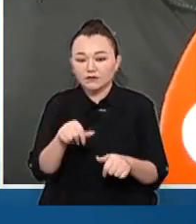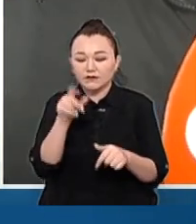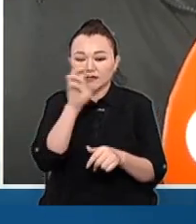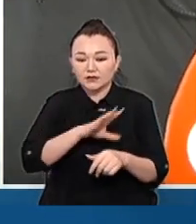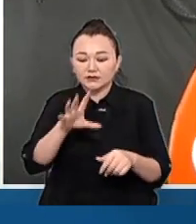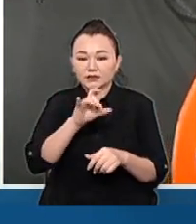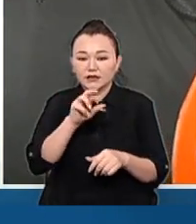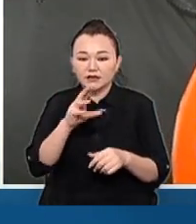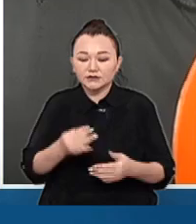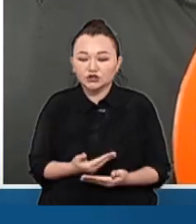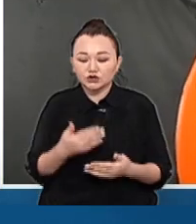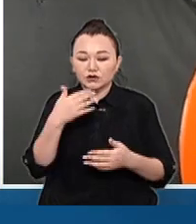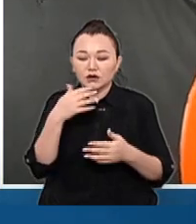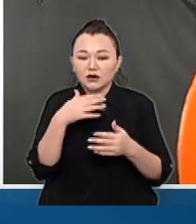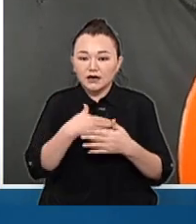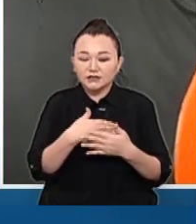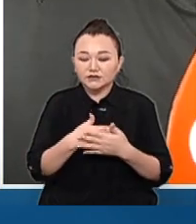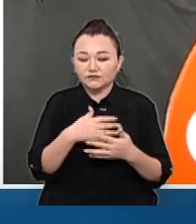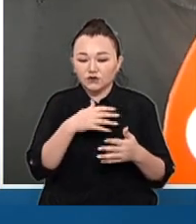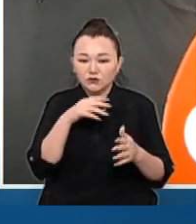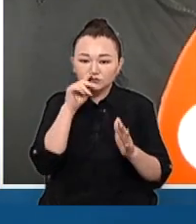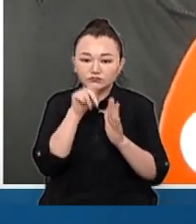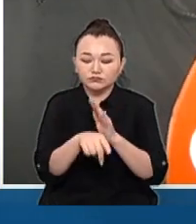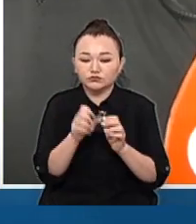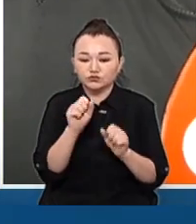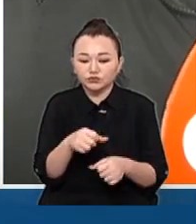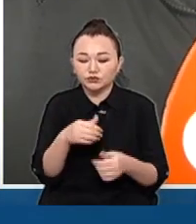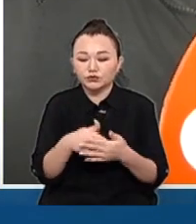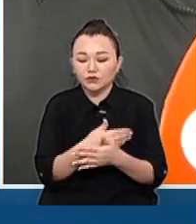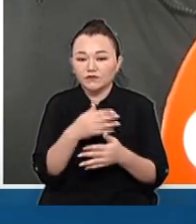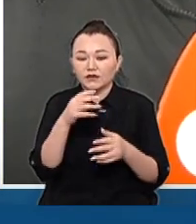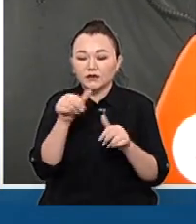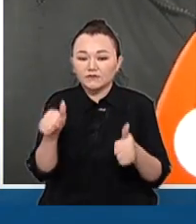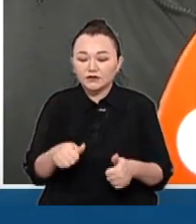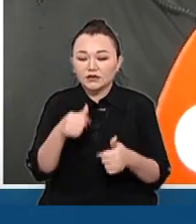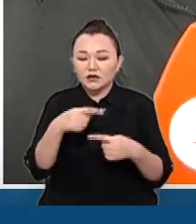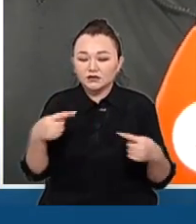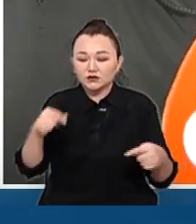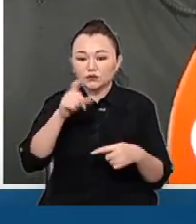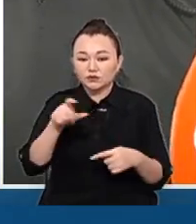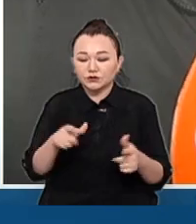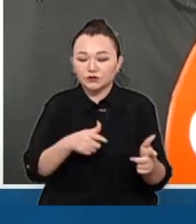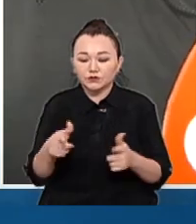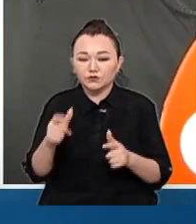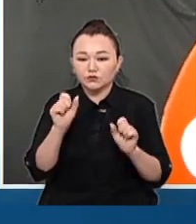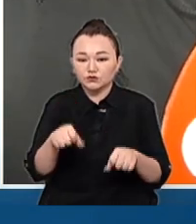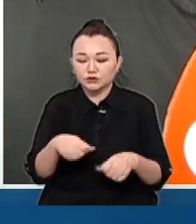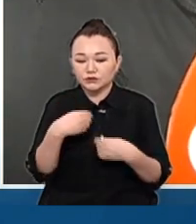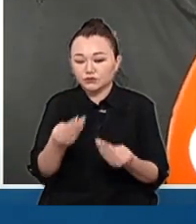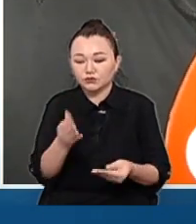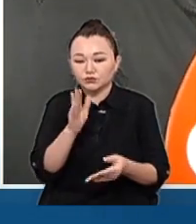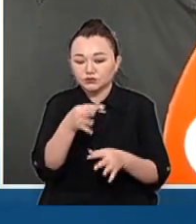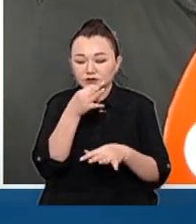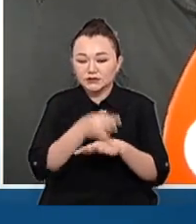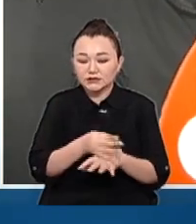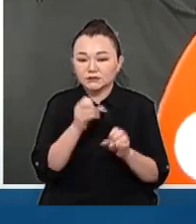саяси өміріне де белсенді араласады. Суға жол ашқалы отыр. Сондай-ақ жаңа үлгі көзқарасы әртүрлі тұлғалардың тағайындалуына мүмкіндік береді дейді сарапшылар.